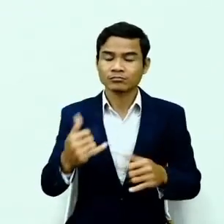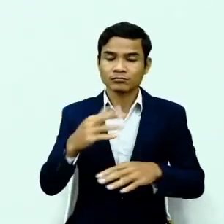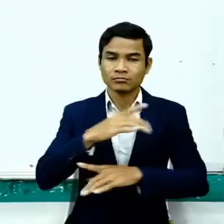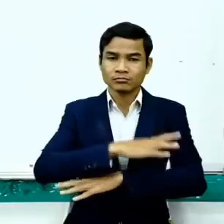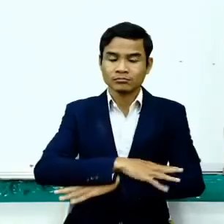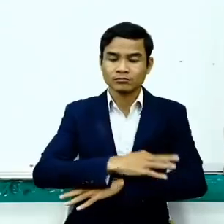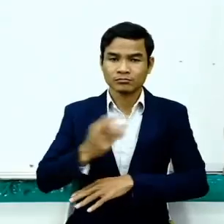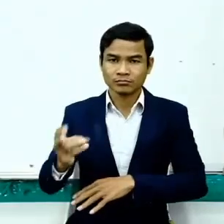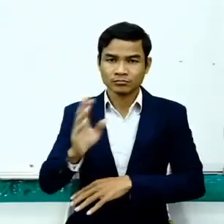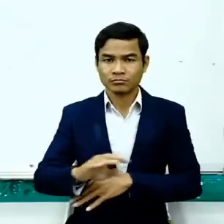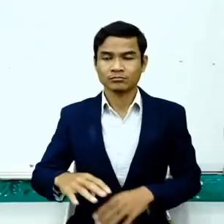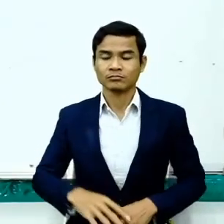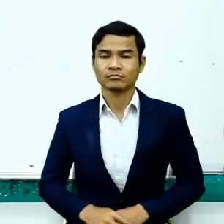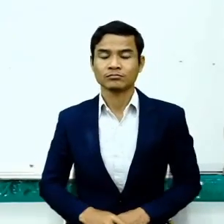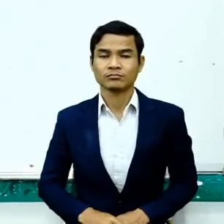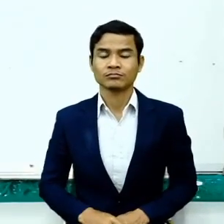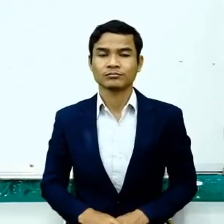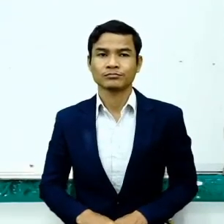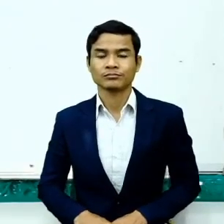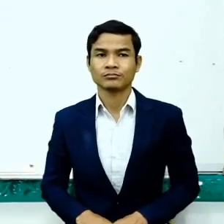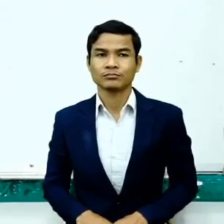sấn